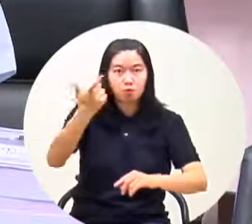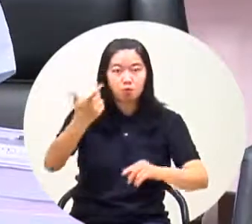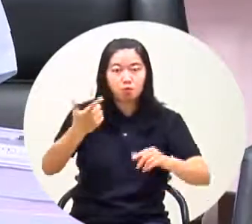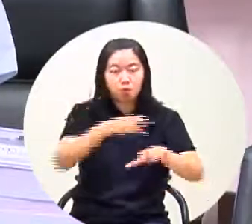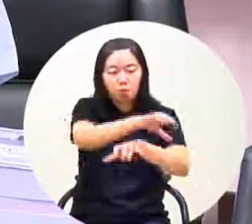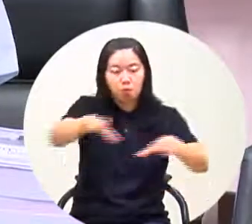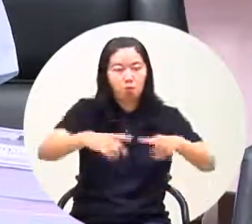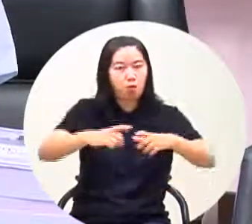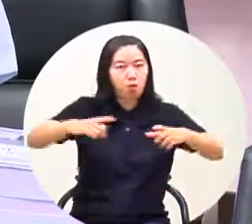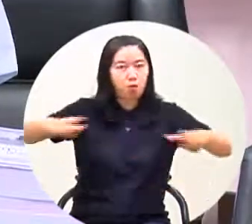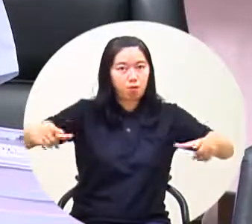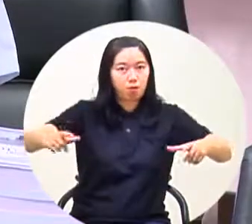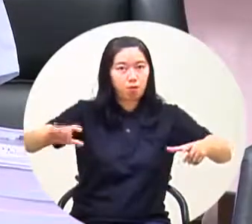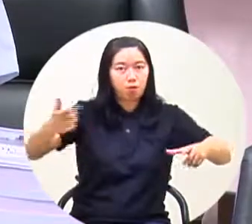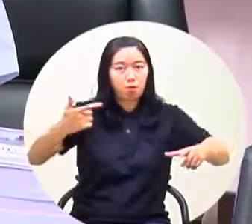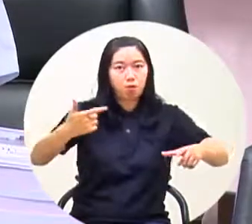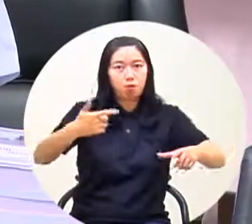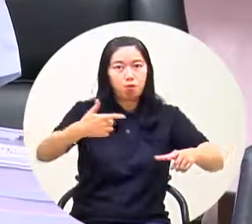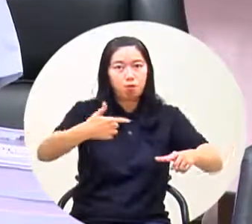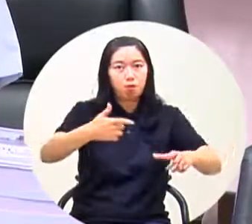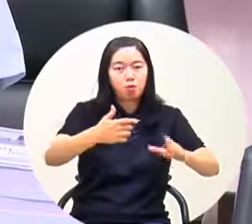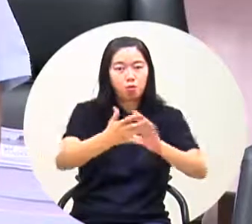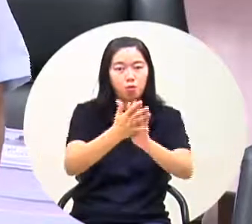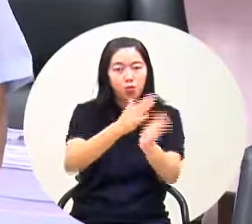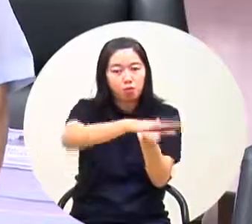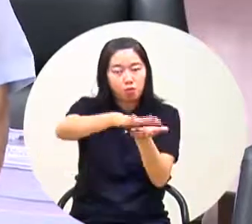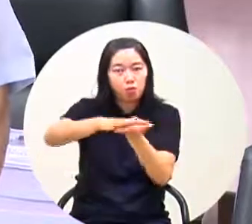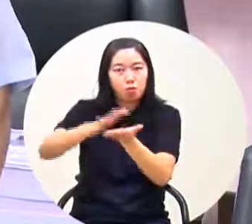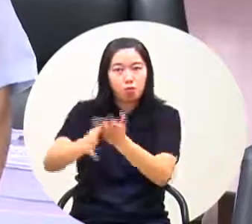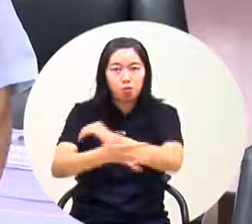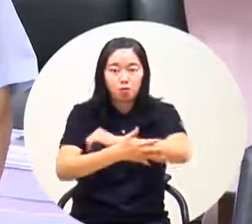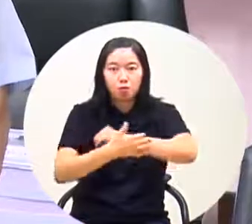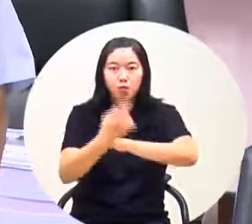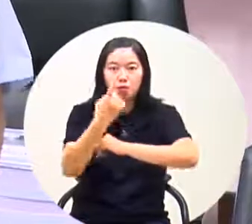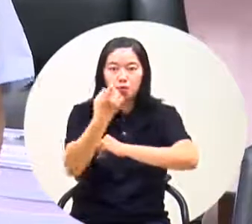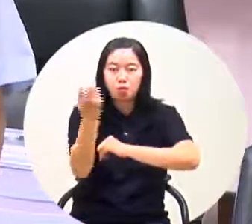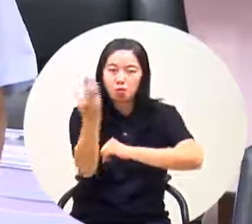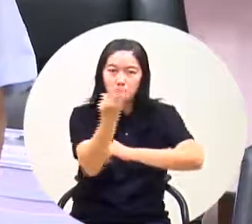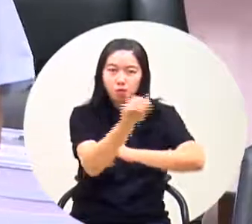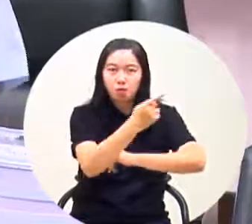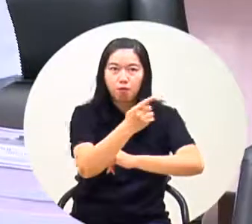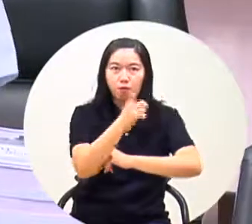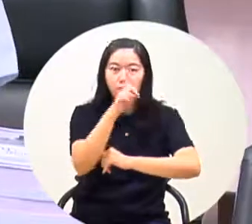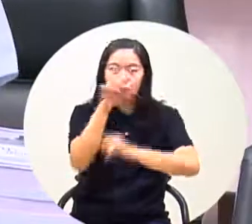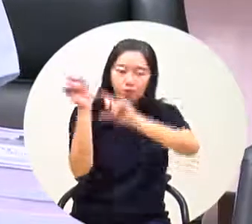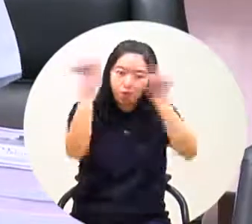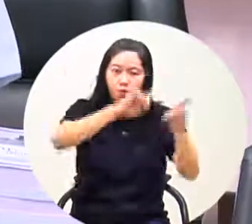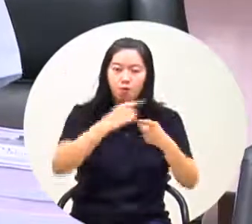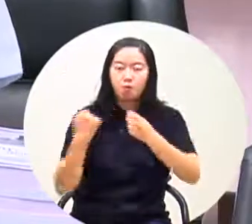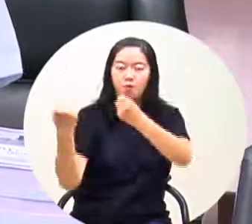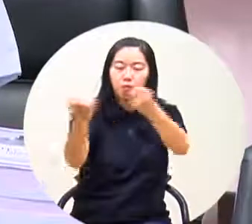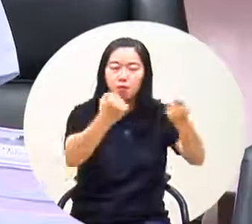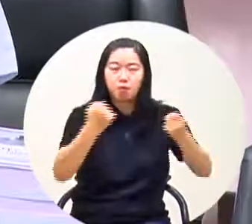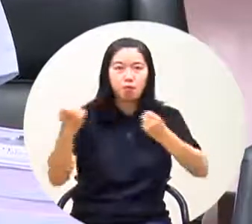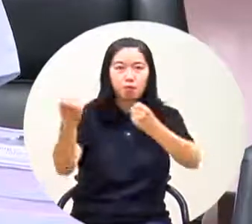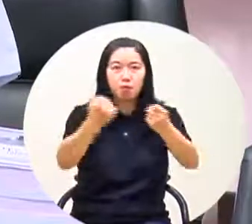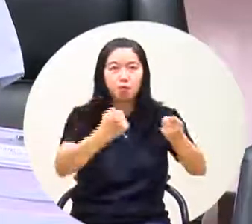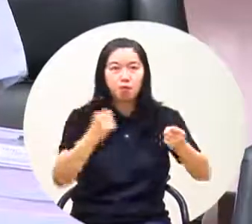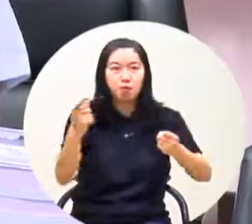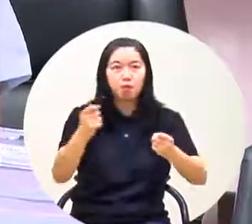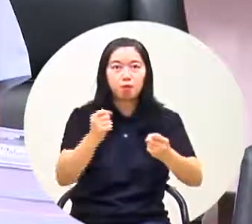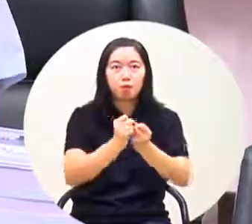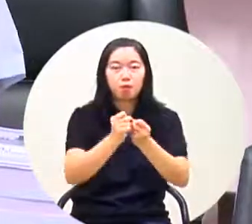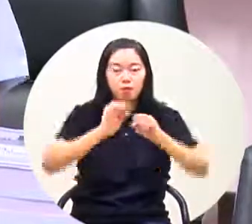宽，啊，阮的清洁队员甲几个啊吼，啊，大家你看伊一去塞车呢。那一暗差不多四点外开